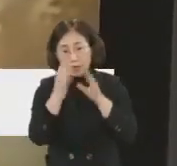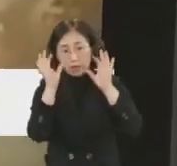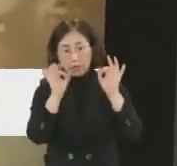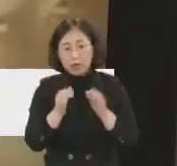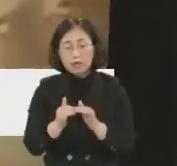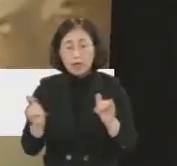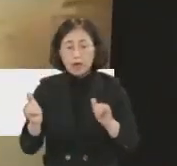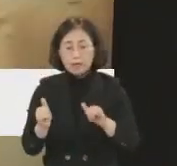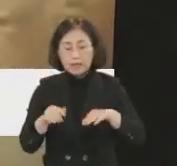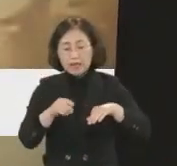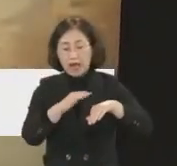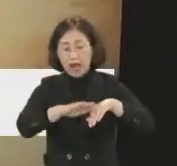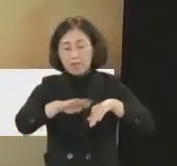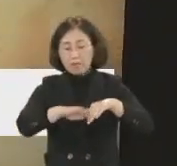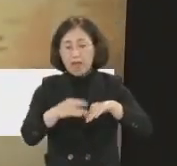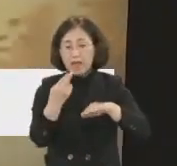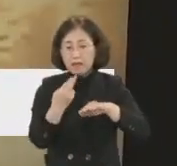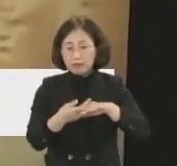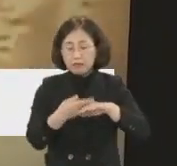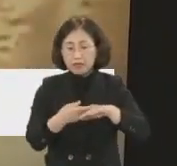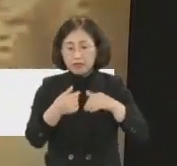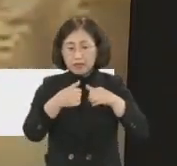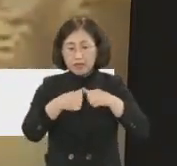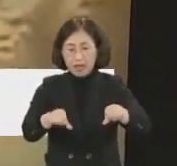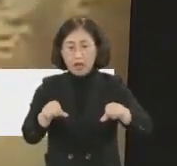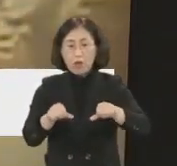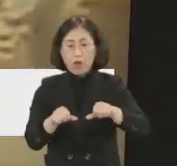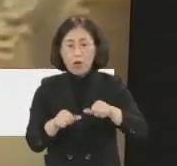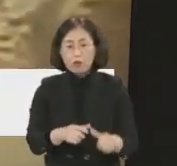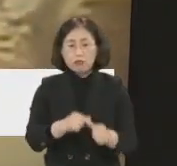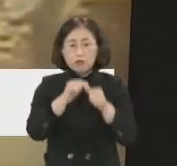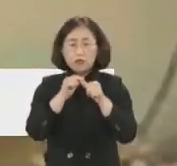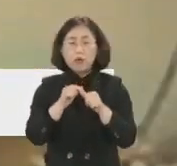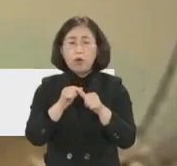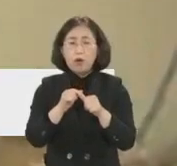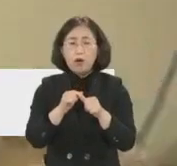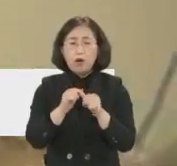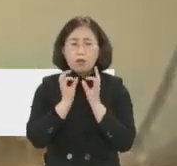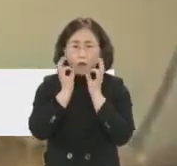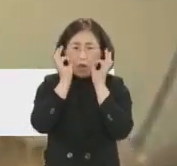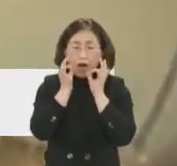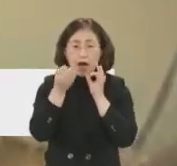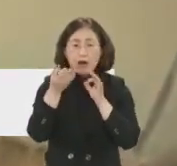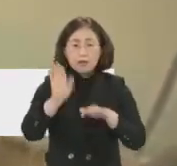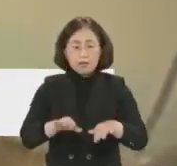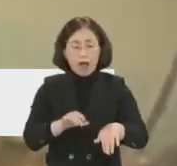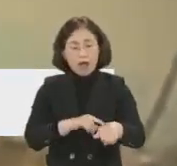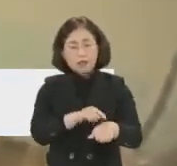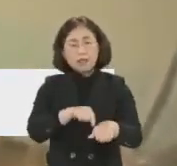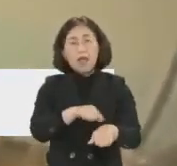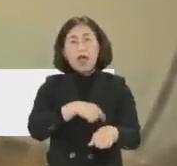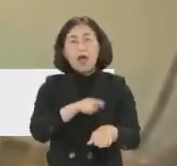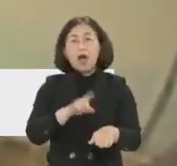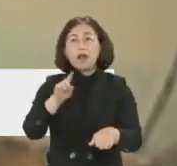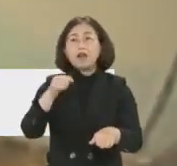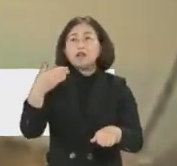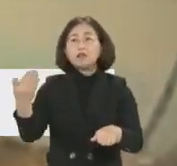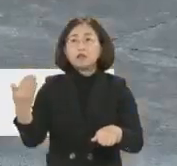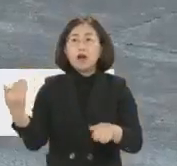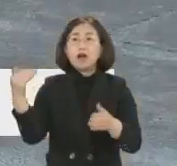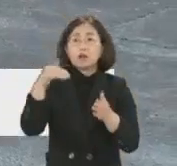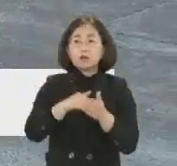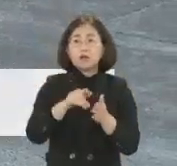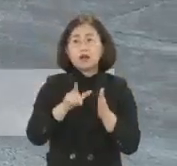행인이 앞좌석 창문을 깨고 구조를 시도하지만 시간만 흘러갔고 119가 도착했을 때는 이미